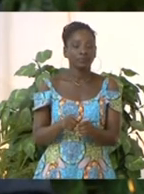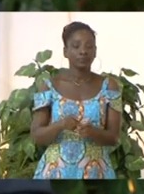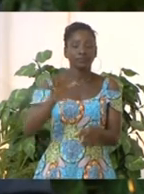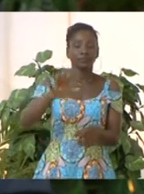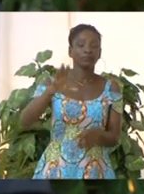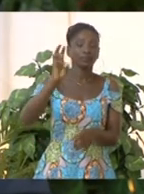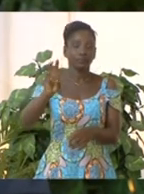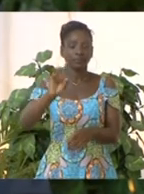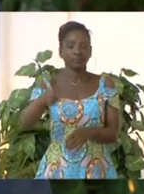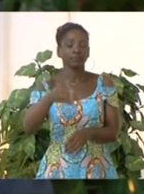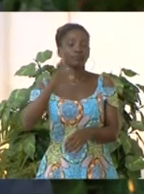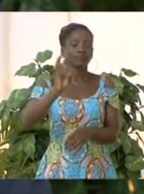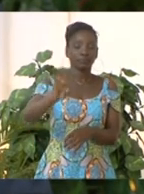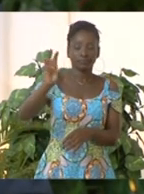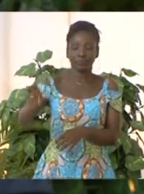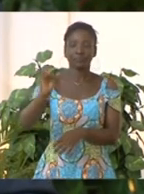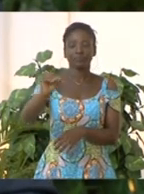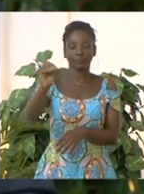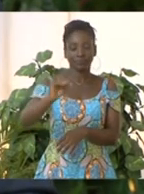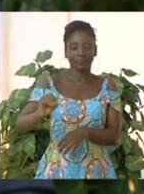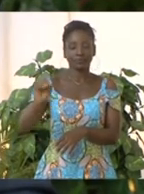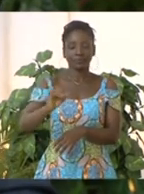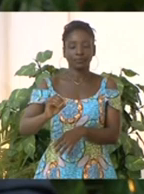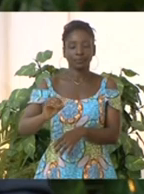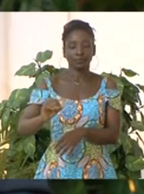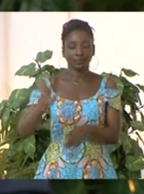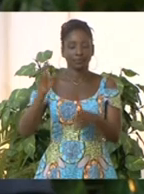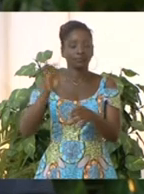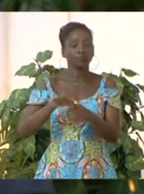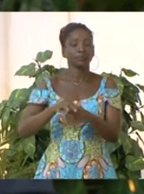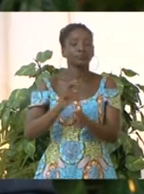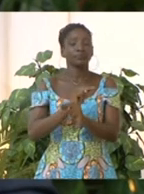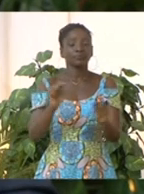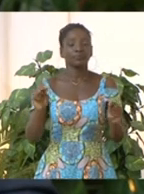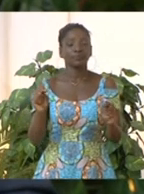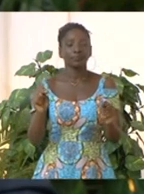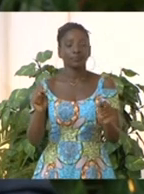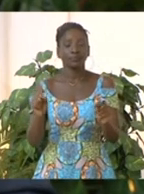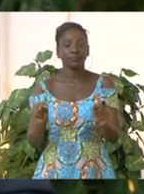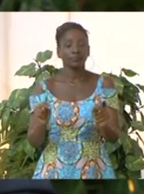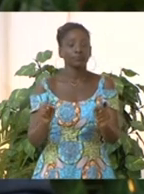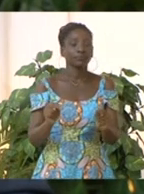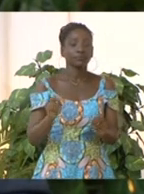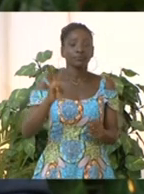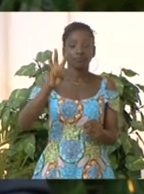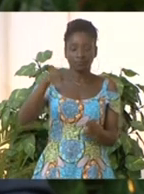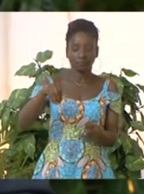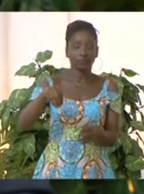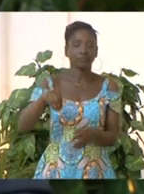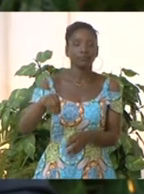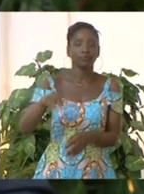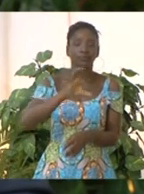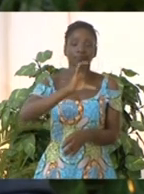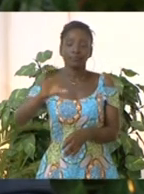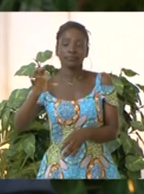56,66%. Bulletin nul, 4707,